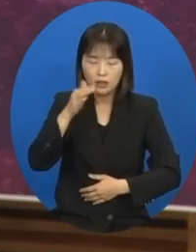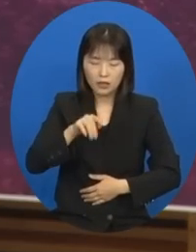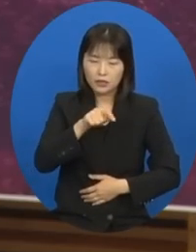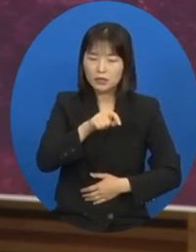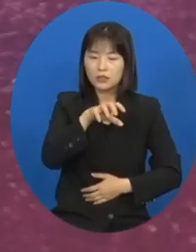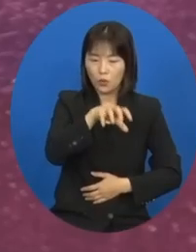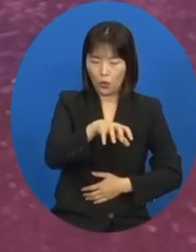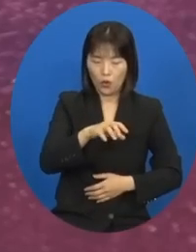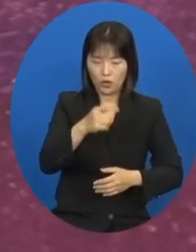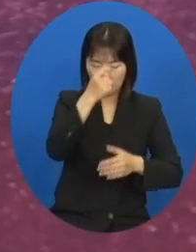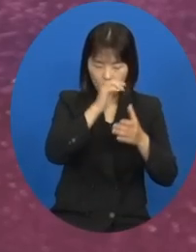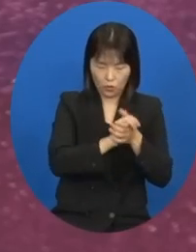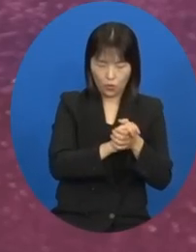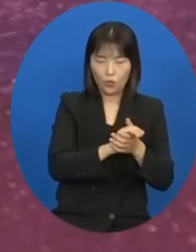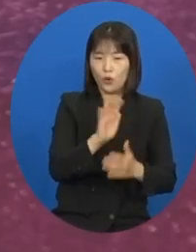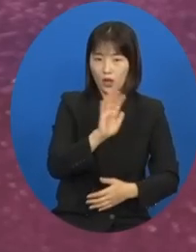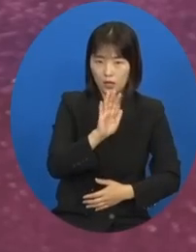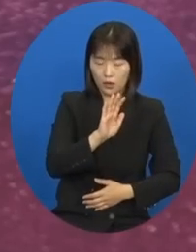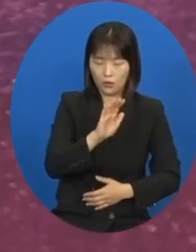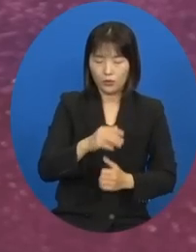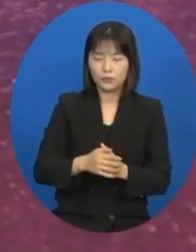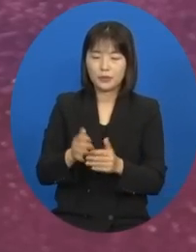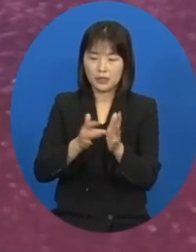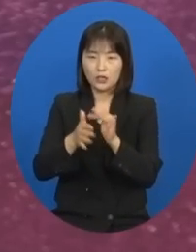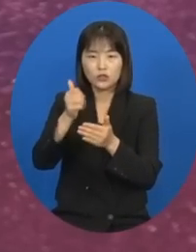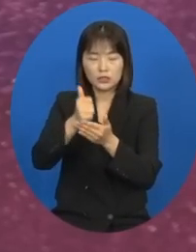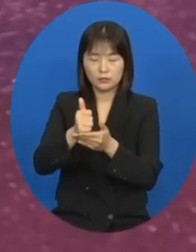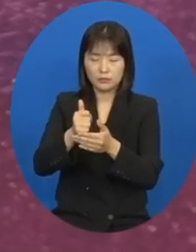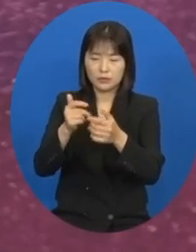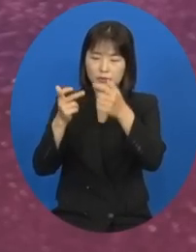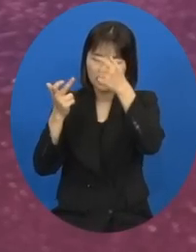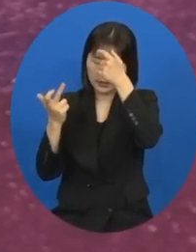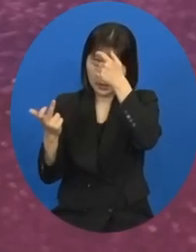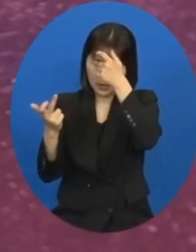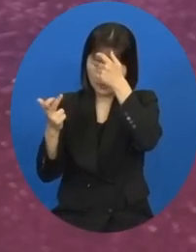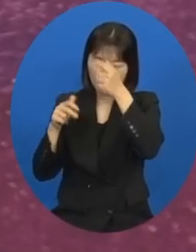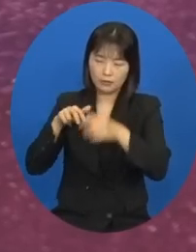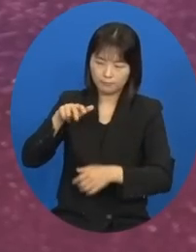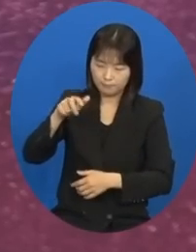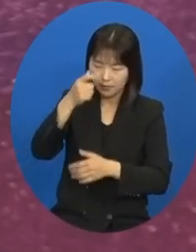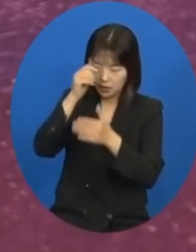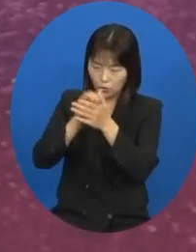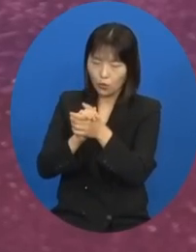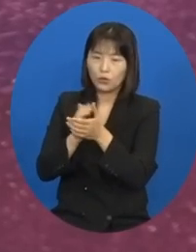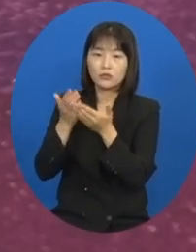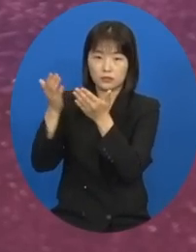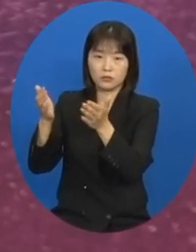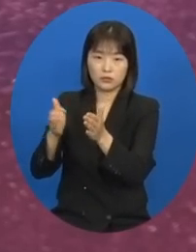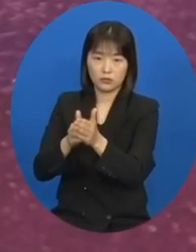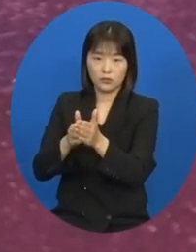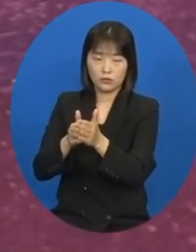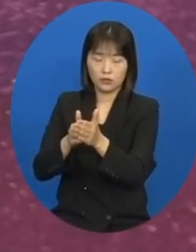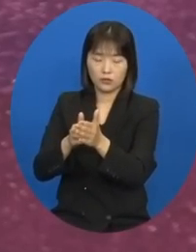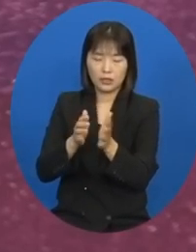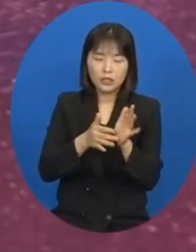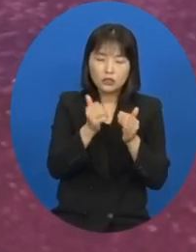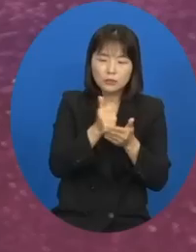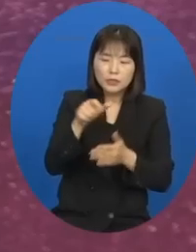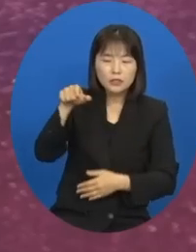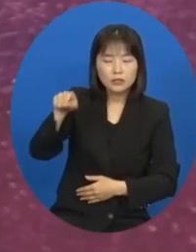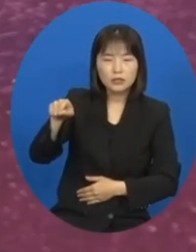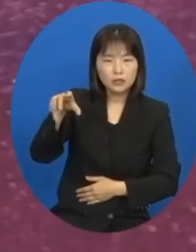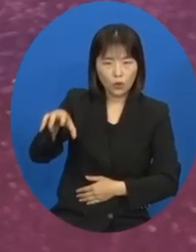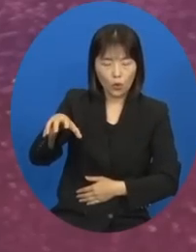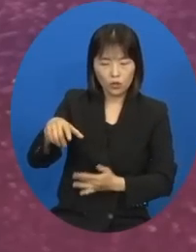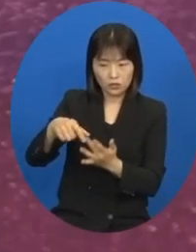기도하지 않으시고 예수님이 겟세마네 가셔서 기도하셨습니다 그래서 예수님이 그 장소를 선택한 것은 굉장히